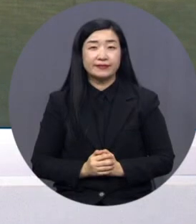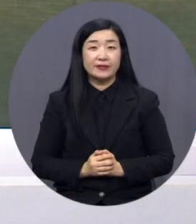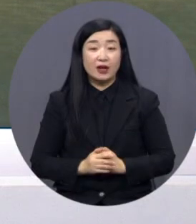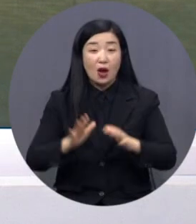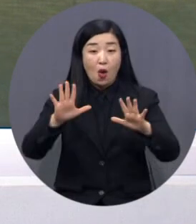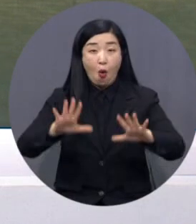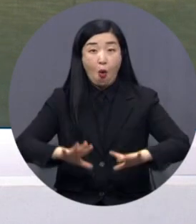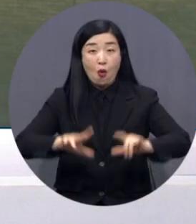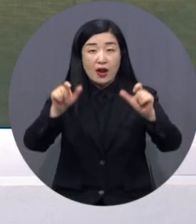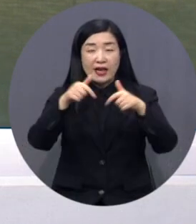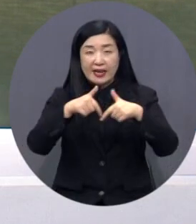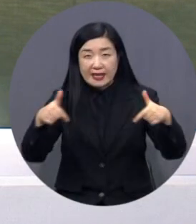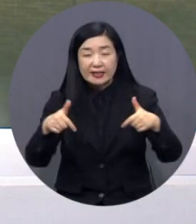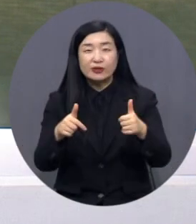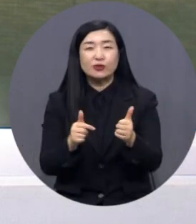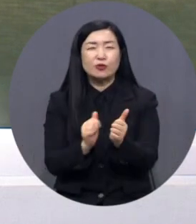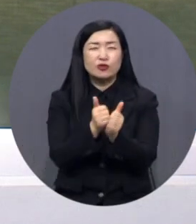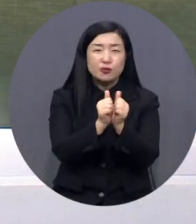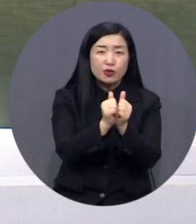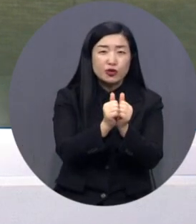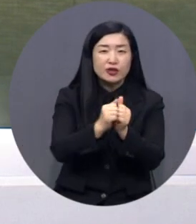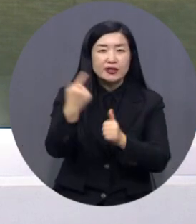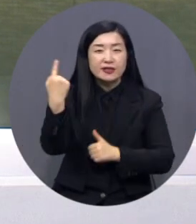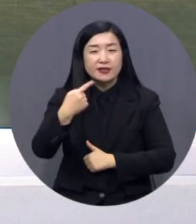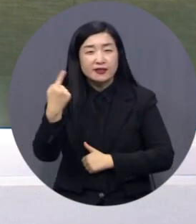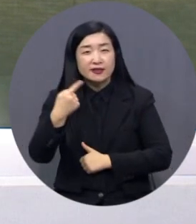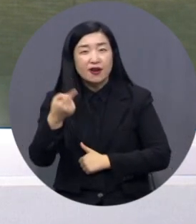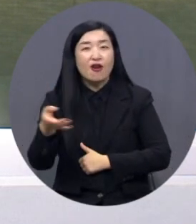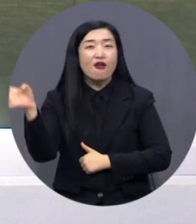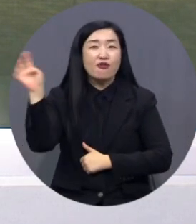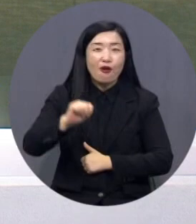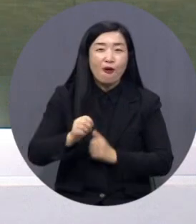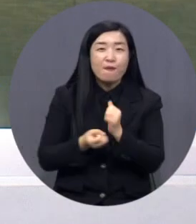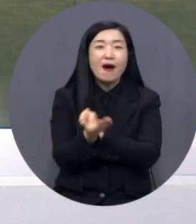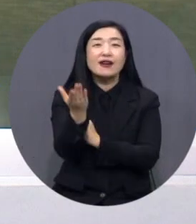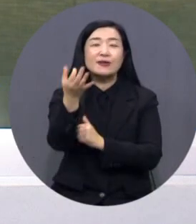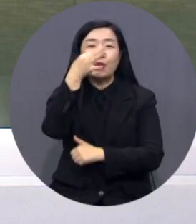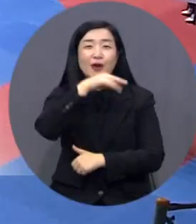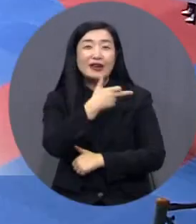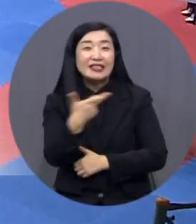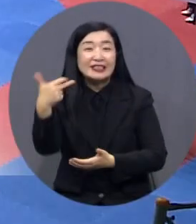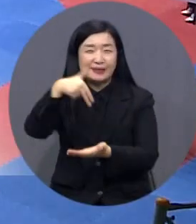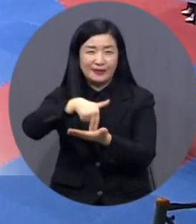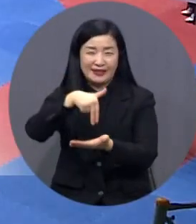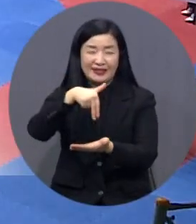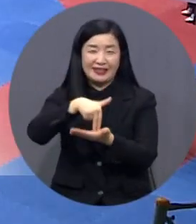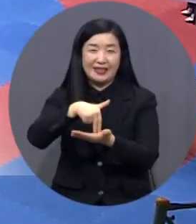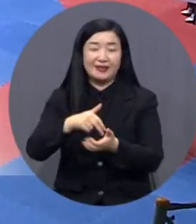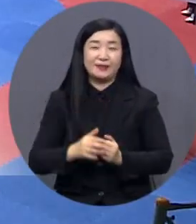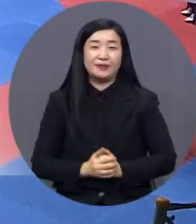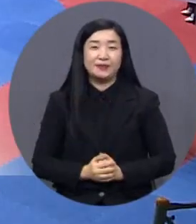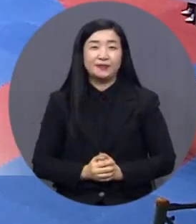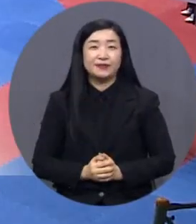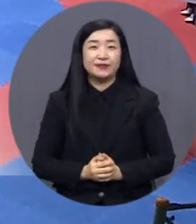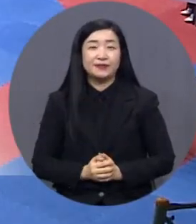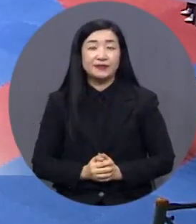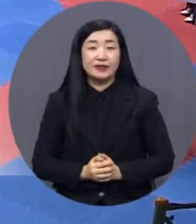올해 각종 스포츠 대회 유치로 1,000억 원이 넘는 지역 경제 파급 효과가 예상된다는 전망이 나왔습니다.